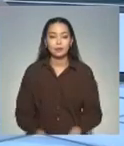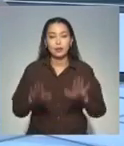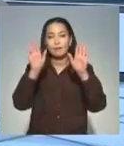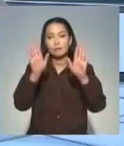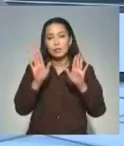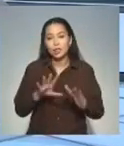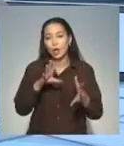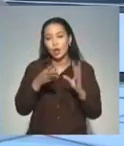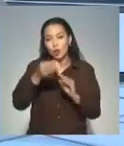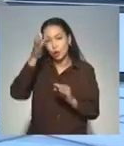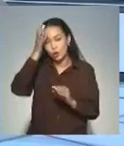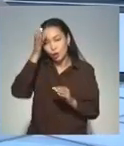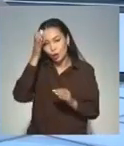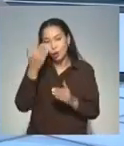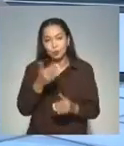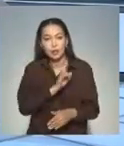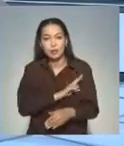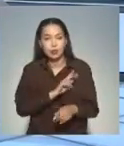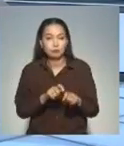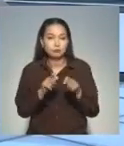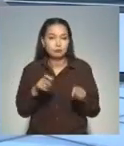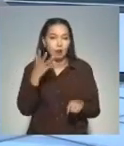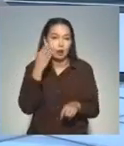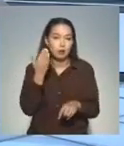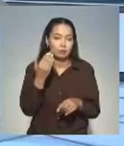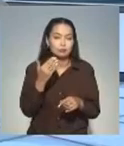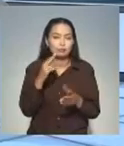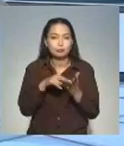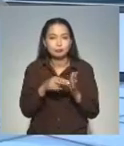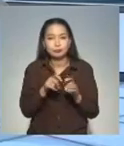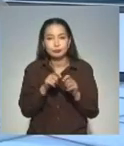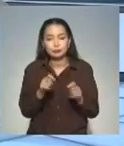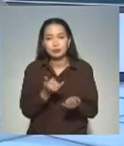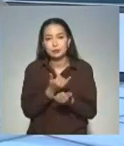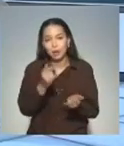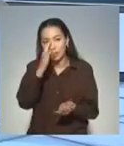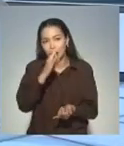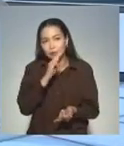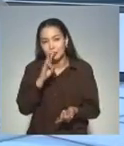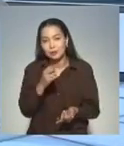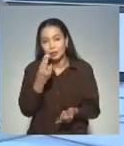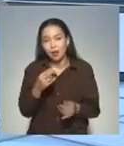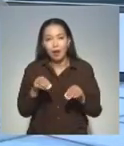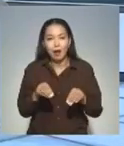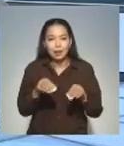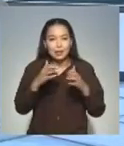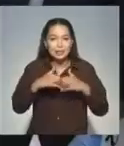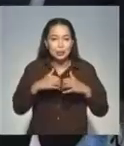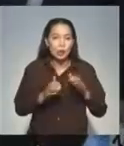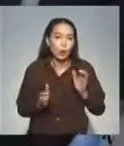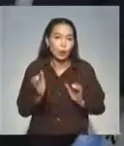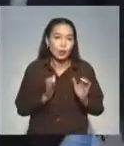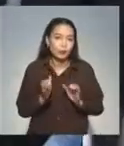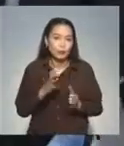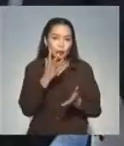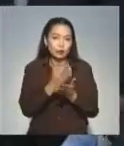Выставка результатов научной деятельности открылась в Алматы. Она заработала на базе Казахского национального аграрного исследовательского университета.